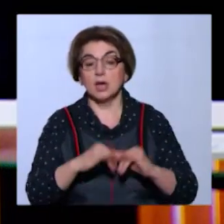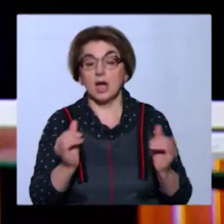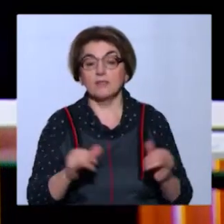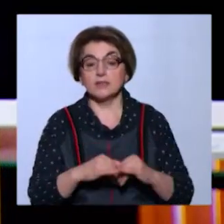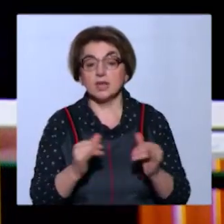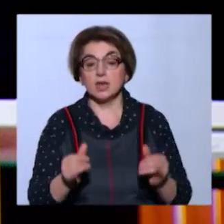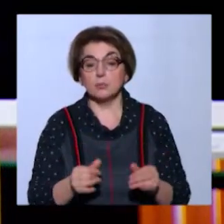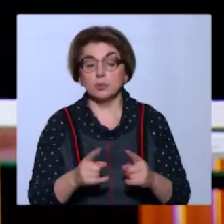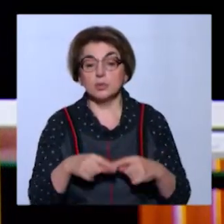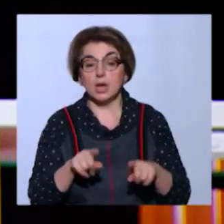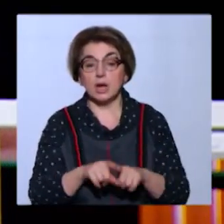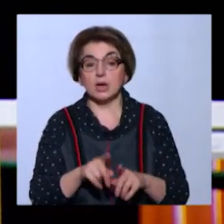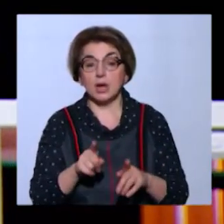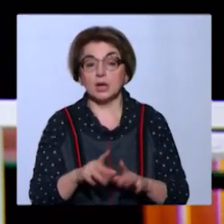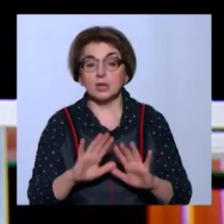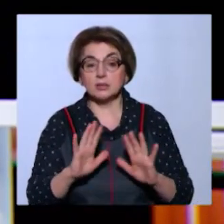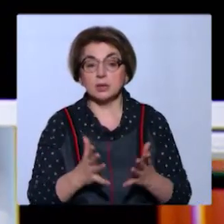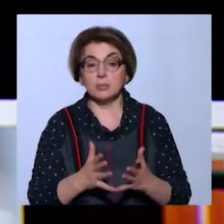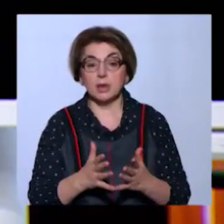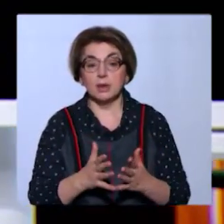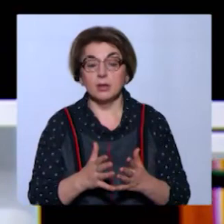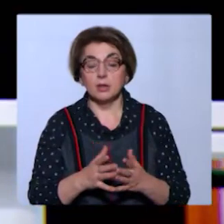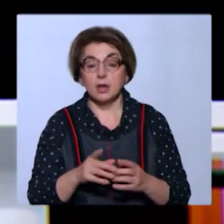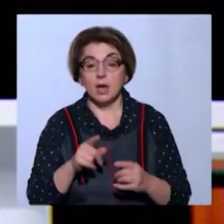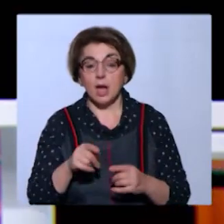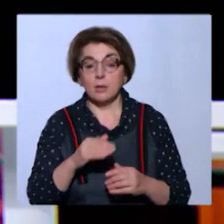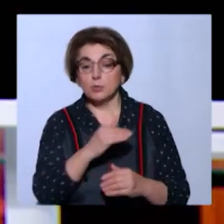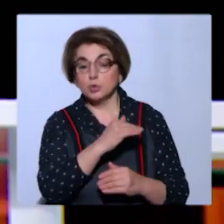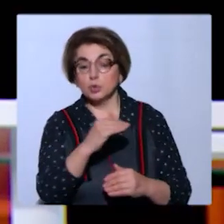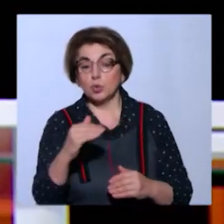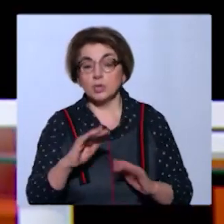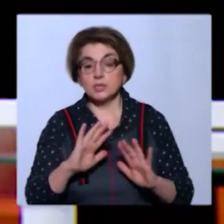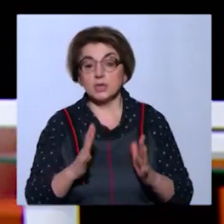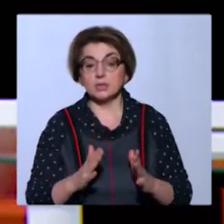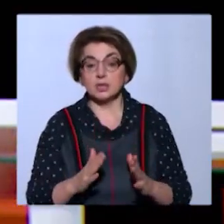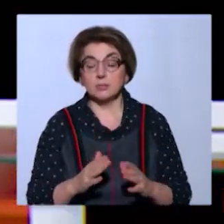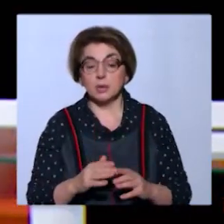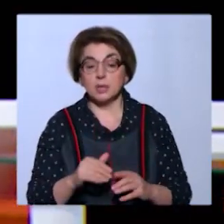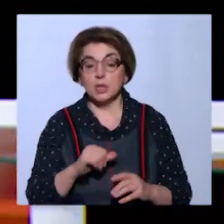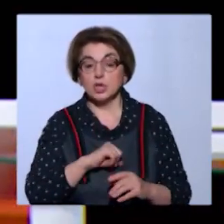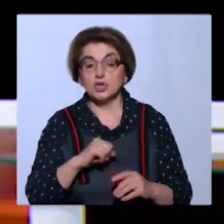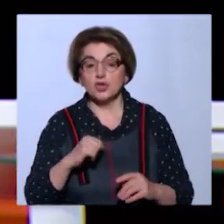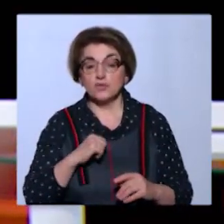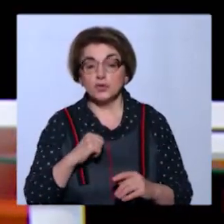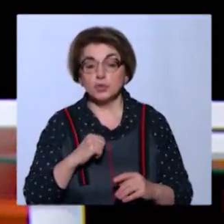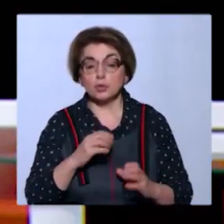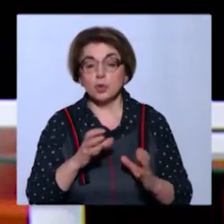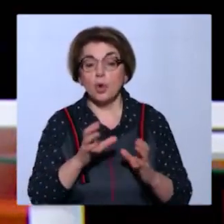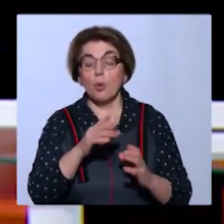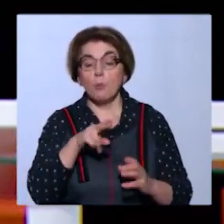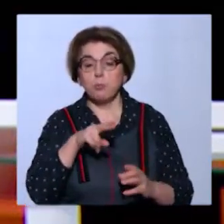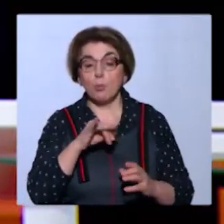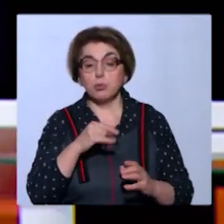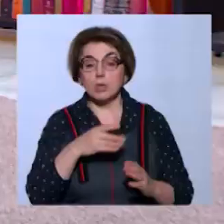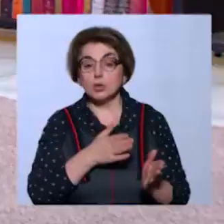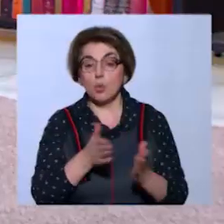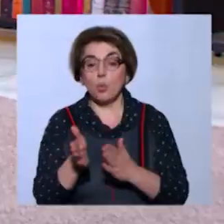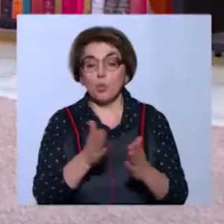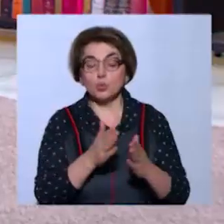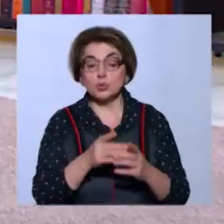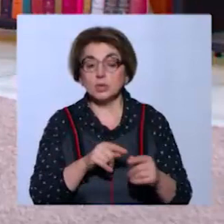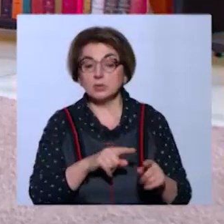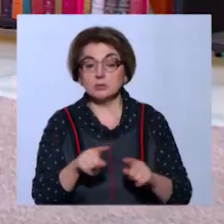გავრცელებული და აქ ხდება, ამ დონეზე ხდება პოპულაციების ურთიერთგავლენის